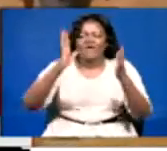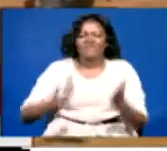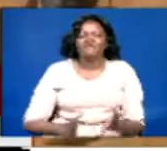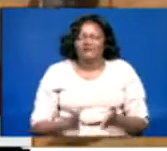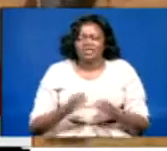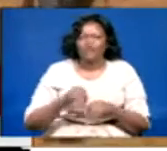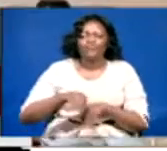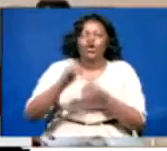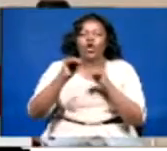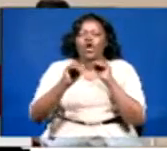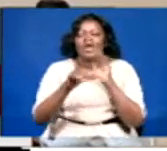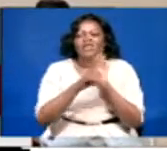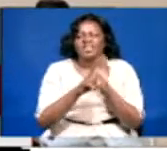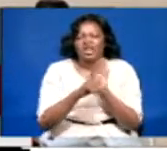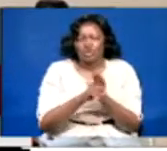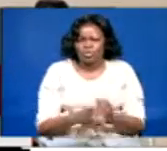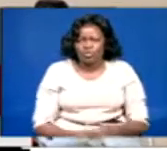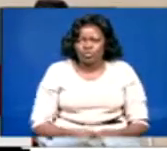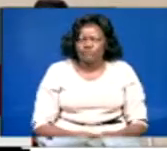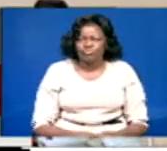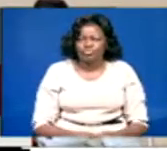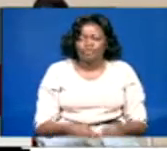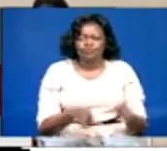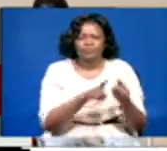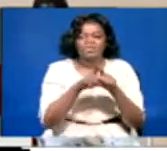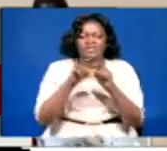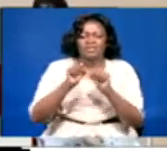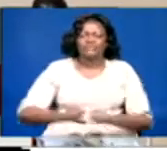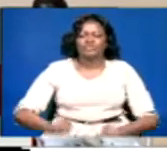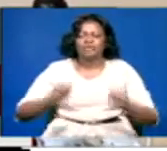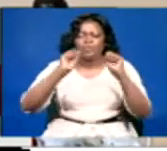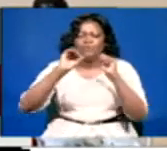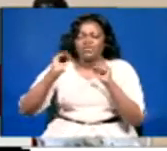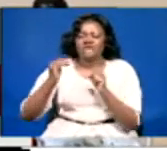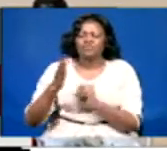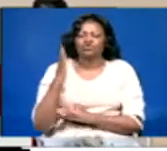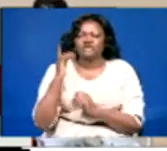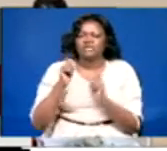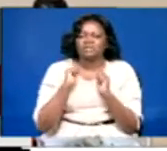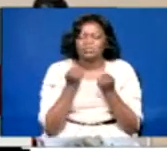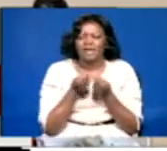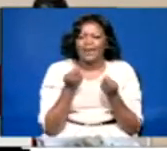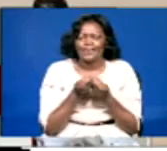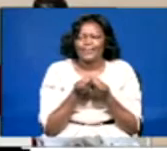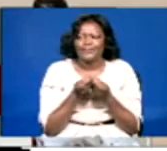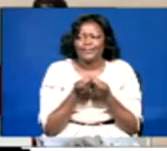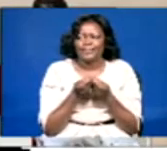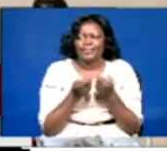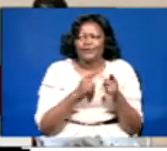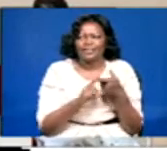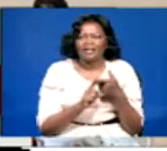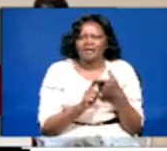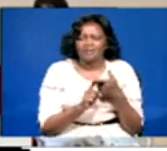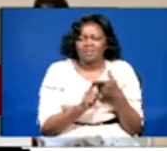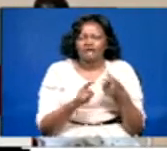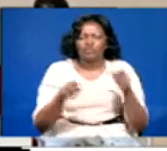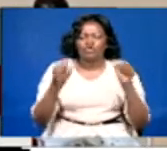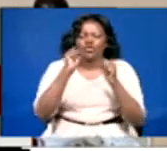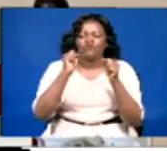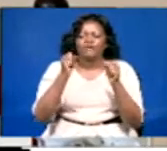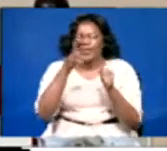wanazingatia sheria za trafiki. Kama chairman wa county security team, the traffic